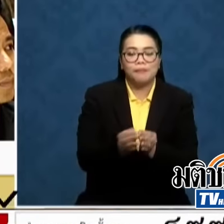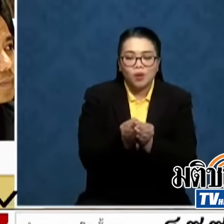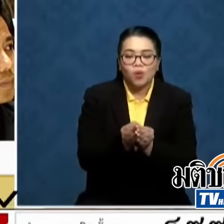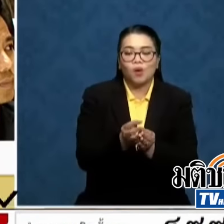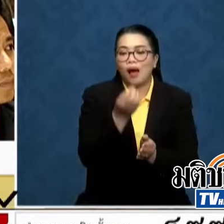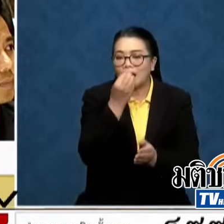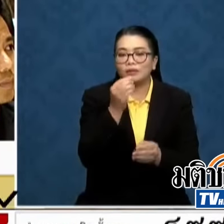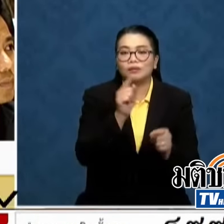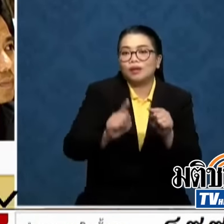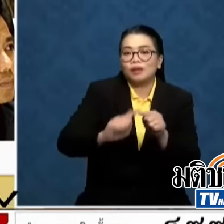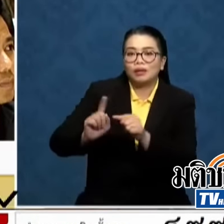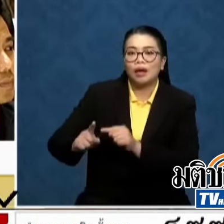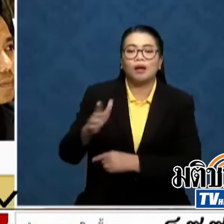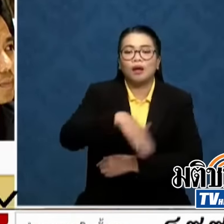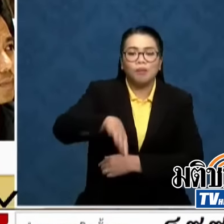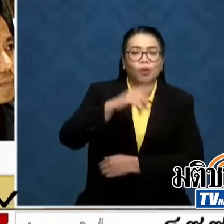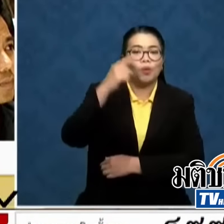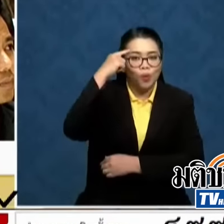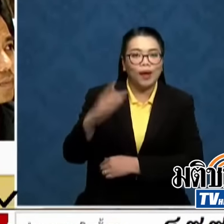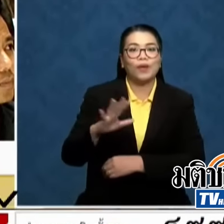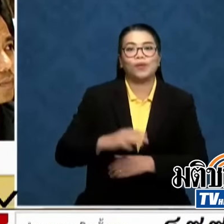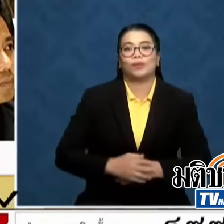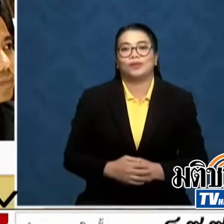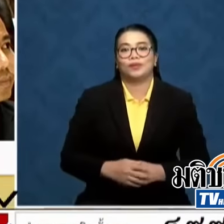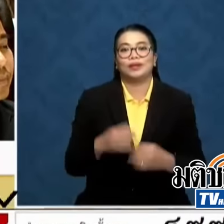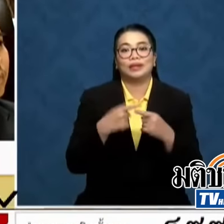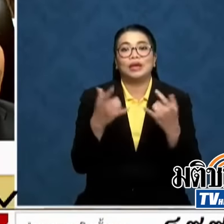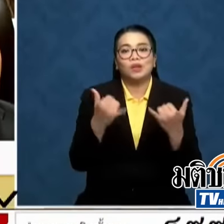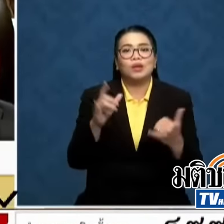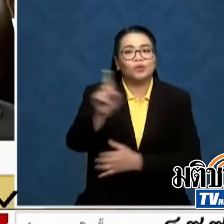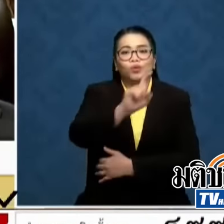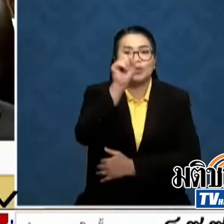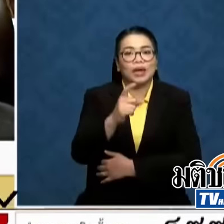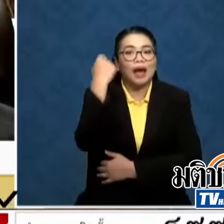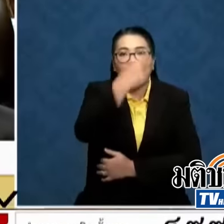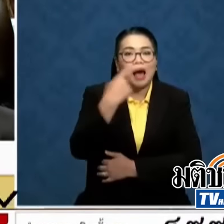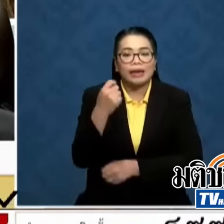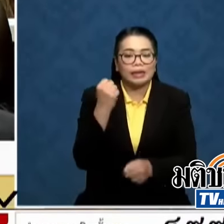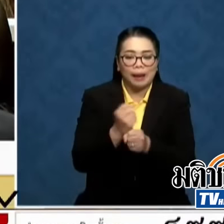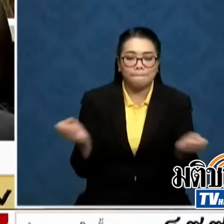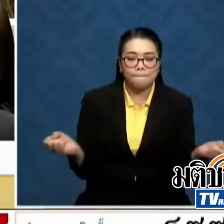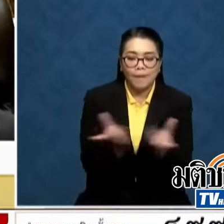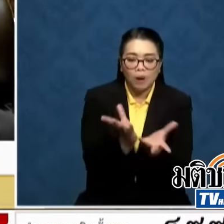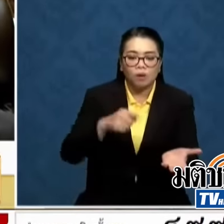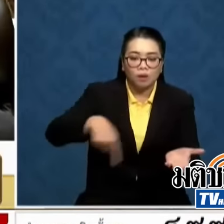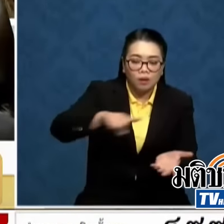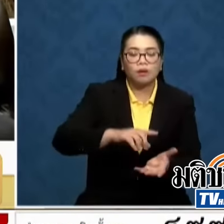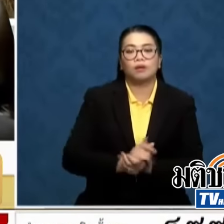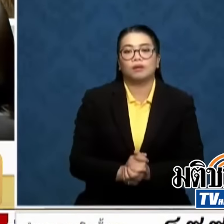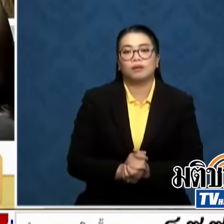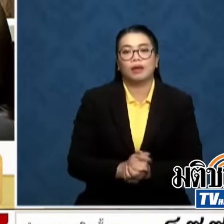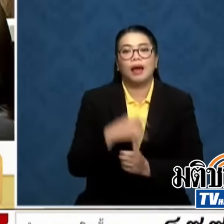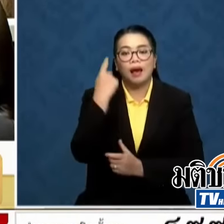ารเรื่องอะไรต่างๆเขารับทราบหมดแล้วแต่วันนี้เขาสงสัยว่าใครมาทำลายอนาคตของลูกหลานเ